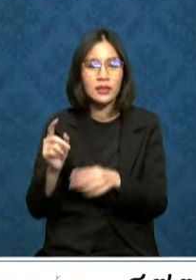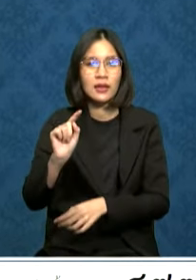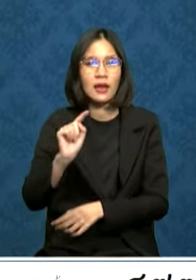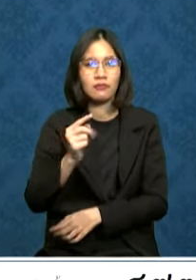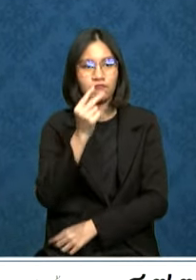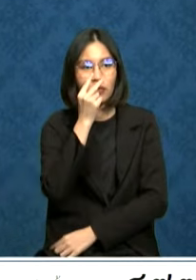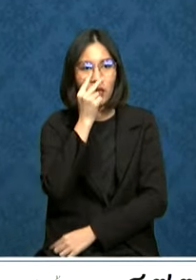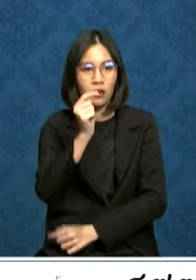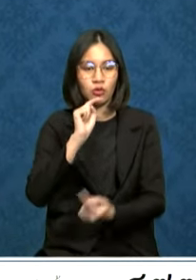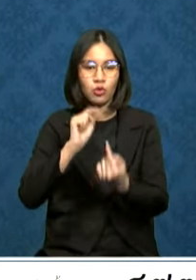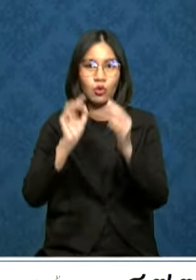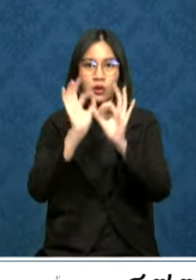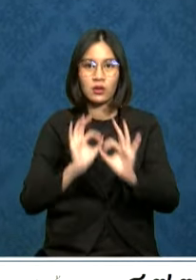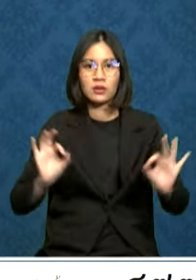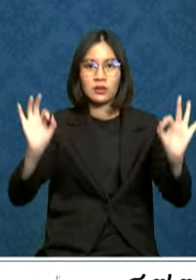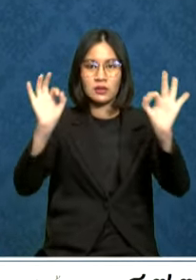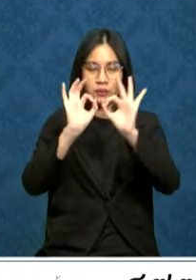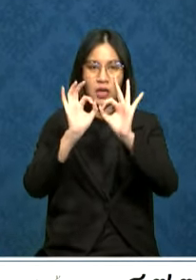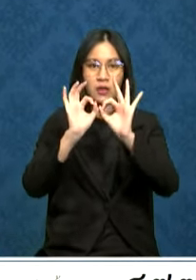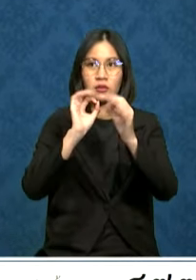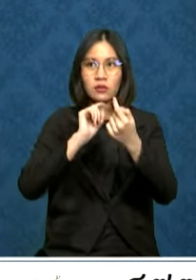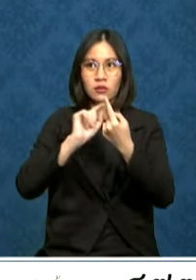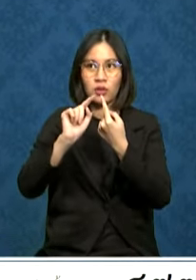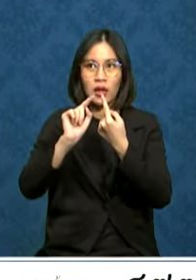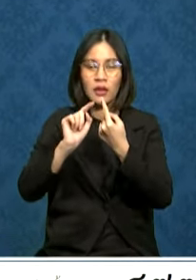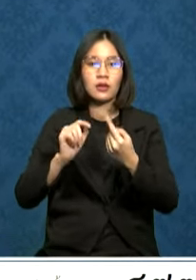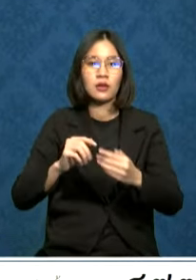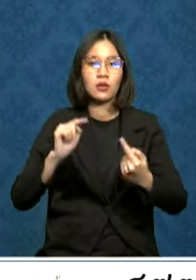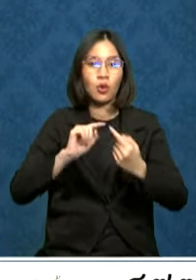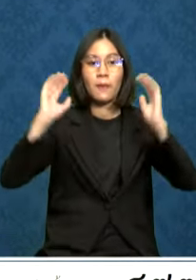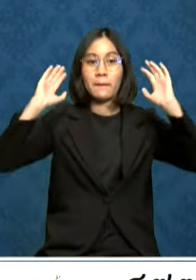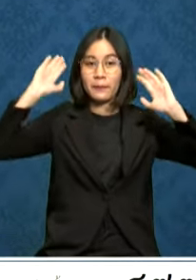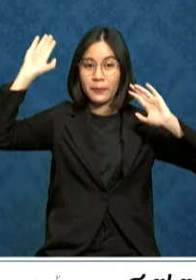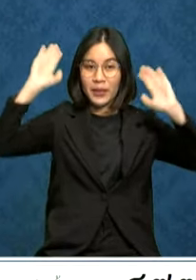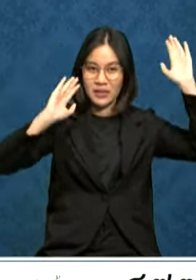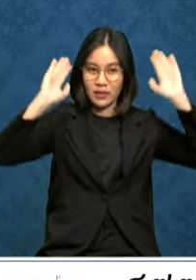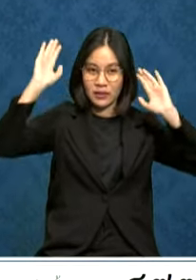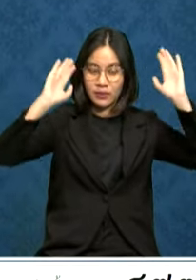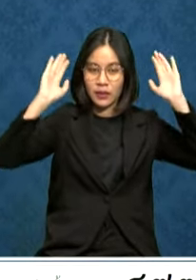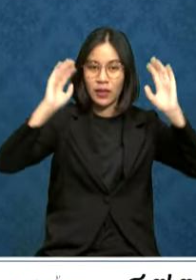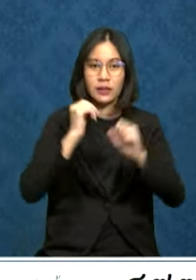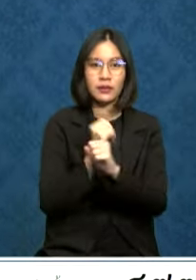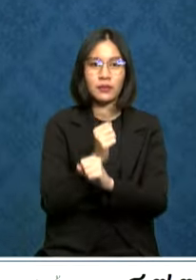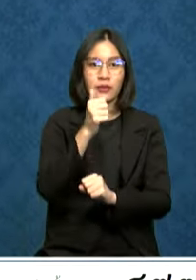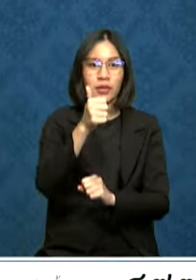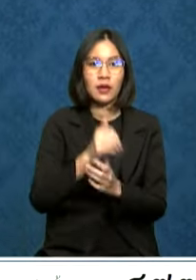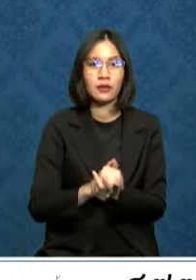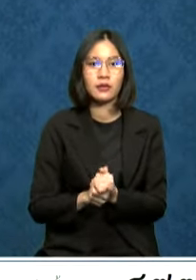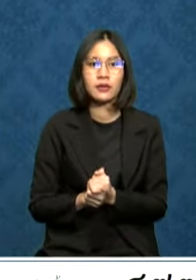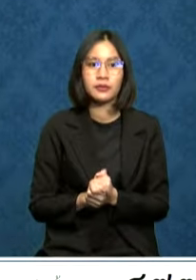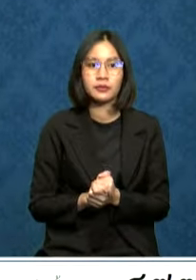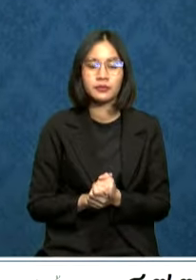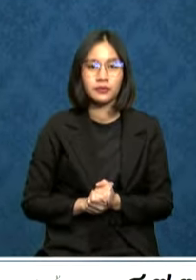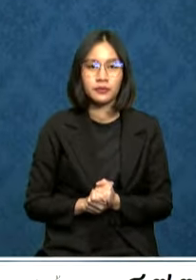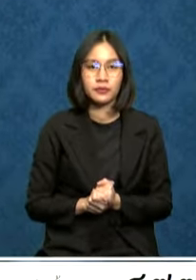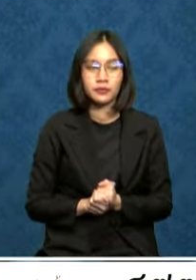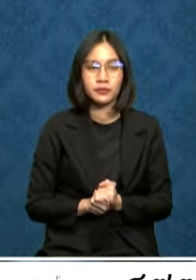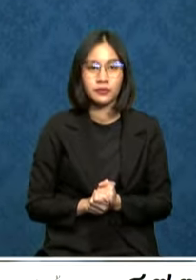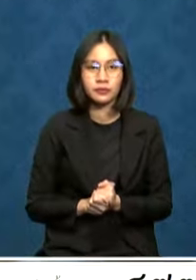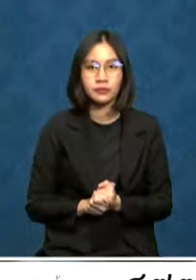ให้เห็นความสำคัญถึงความเป็ประชาตที่ประไตมากข้นด้วยเอาสไลลดลงด้แลค่ะ